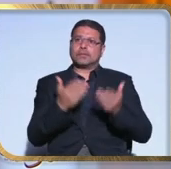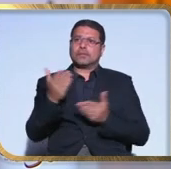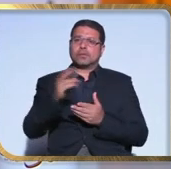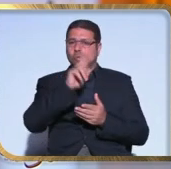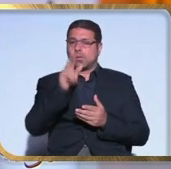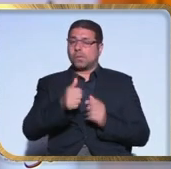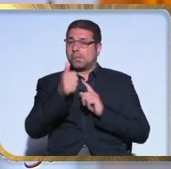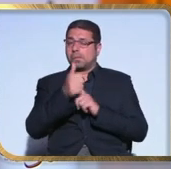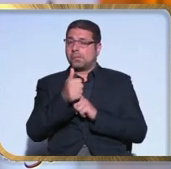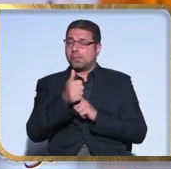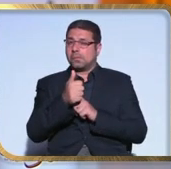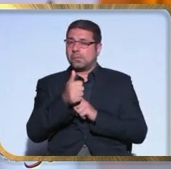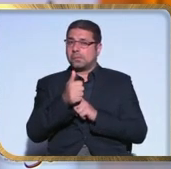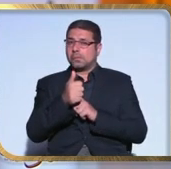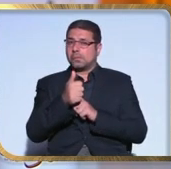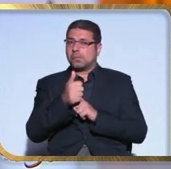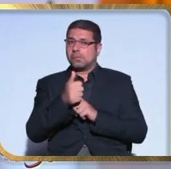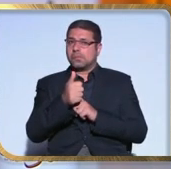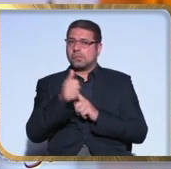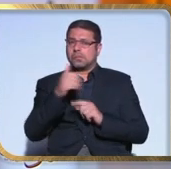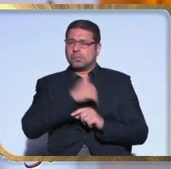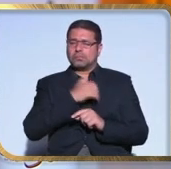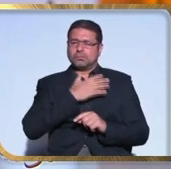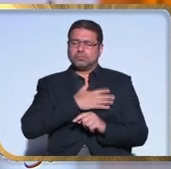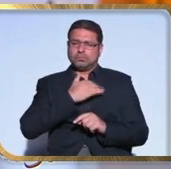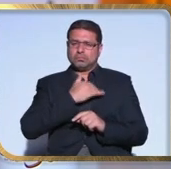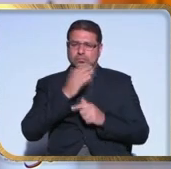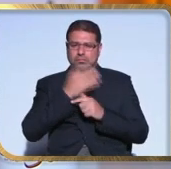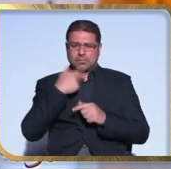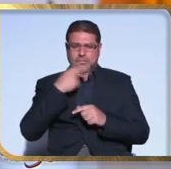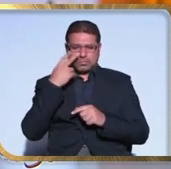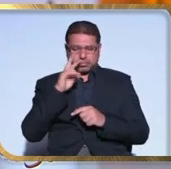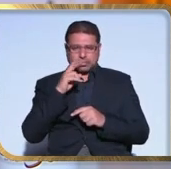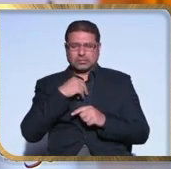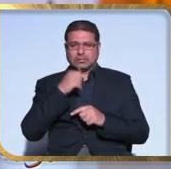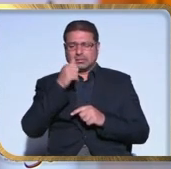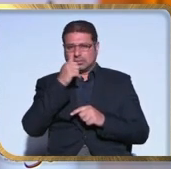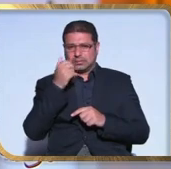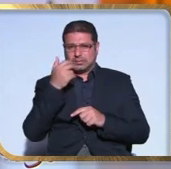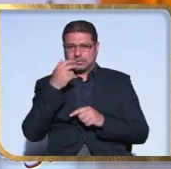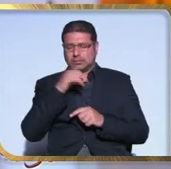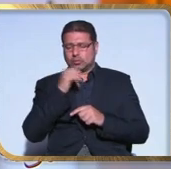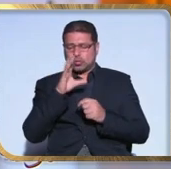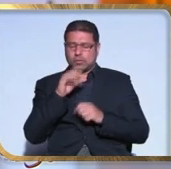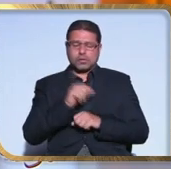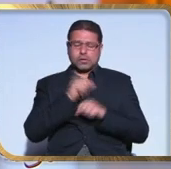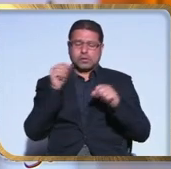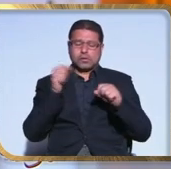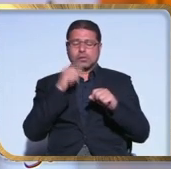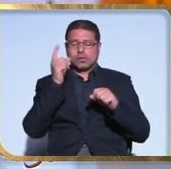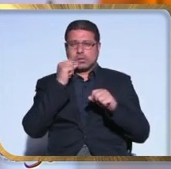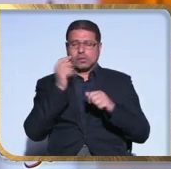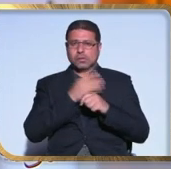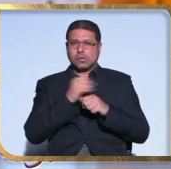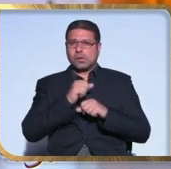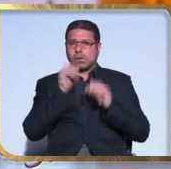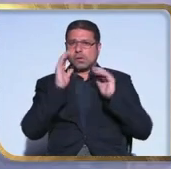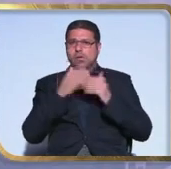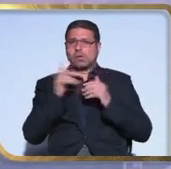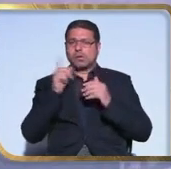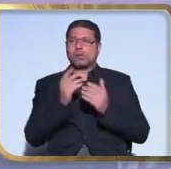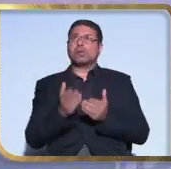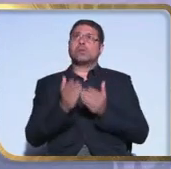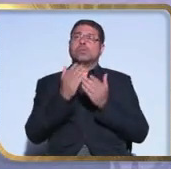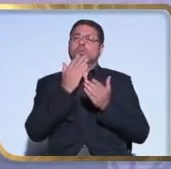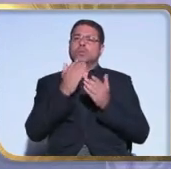سؤال انا ضمير بيانبني حتى لو لو غلط بسيط فبصحى من النوم مش بعرف ان اصحى اقوم ادعي